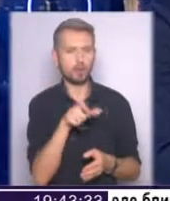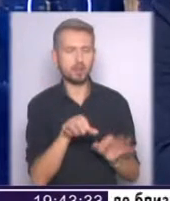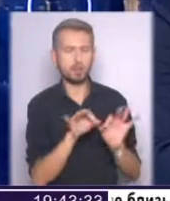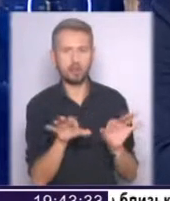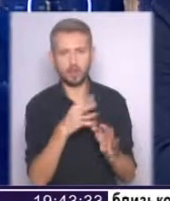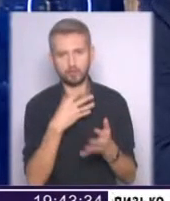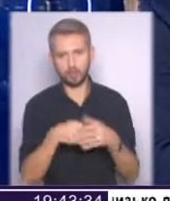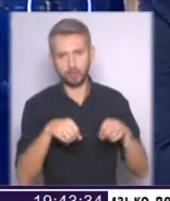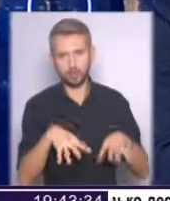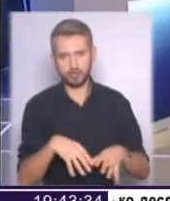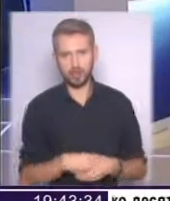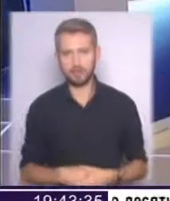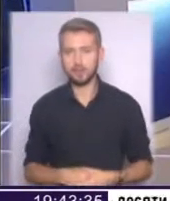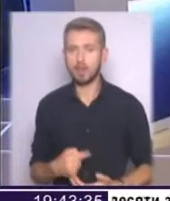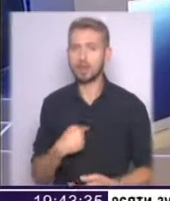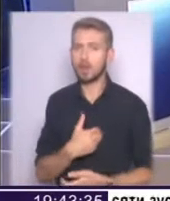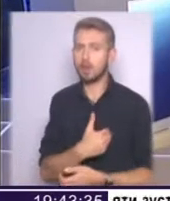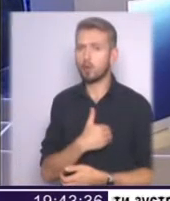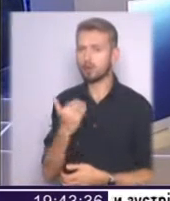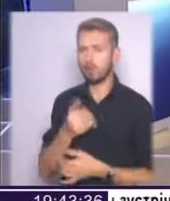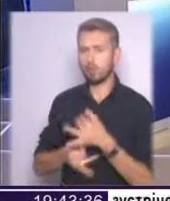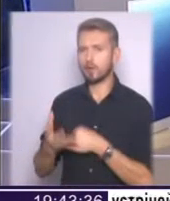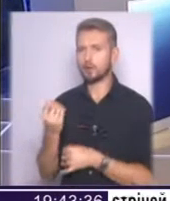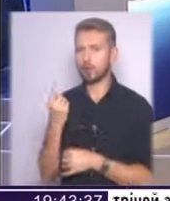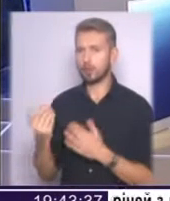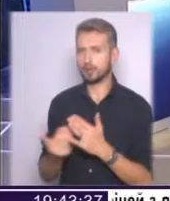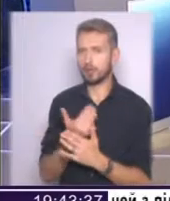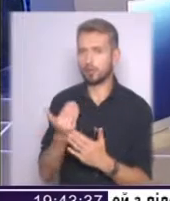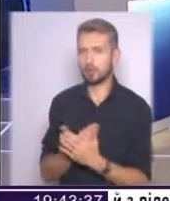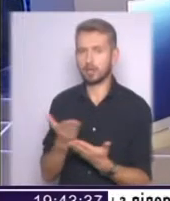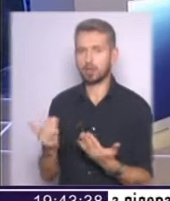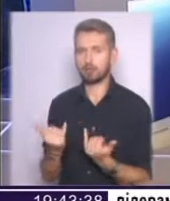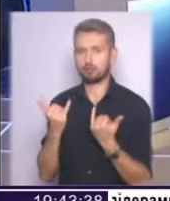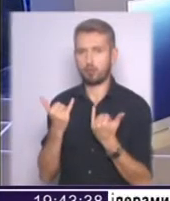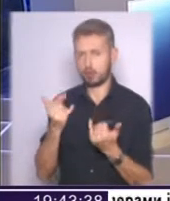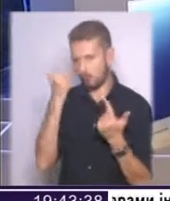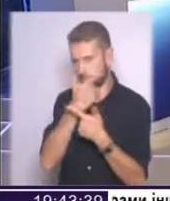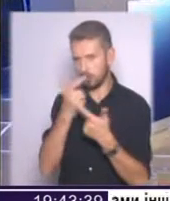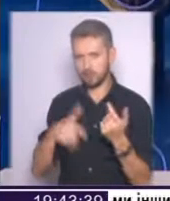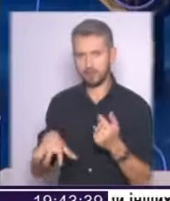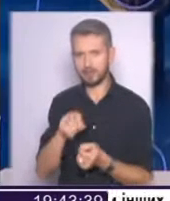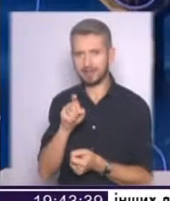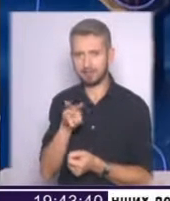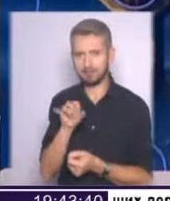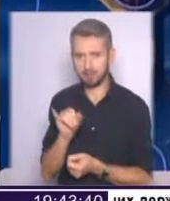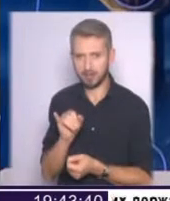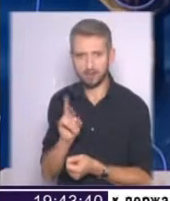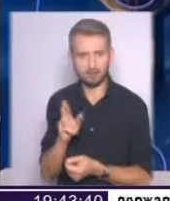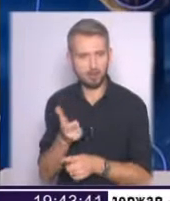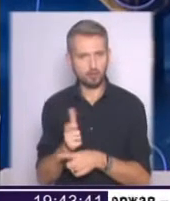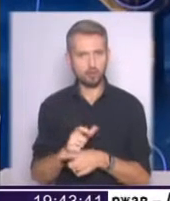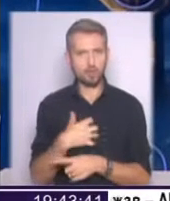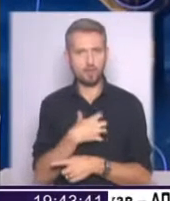пояснювати свої рішення. Я хочу з вами обговорити ще одну новину, яку сьогодні там оприлюднили всі ЗМІ, як таку дуже